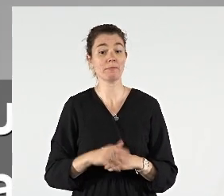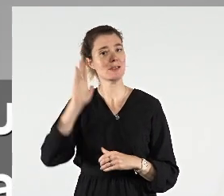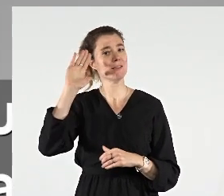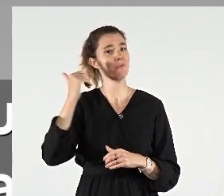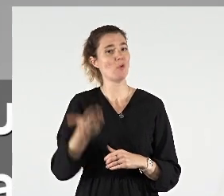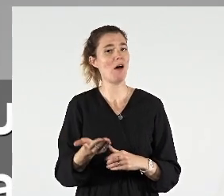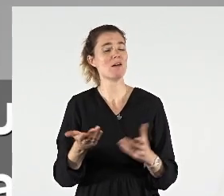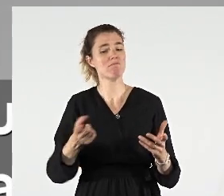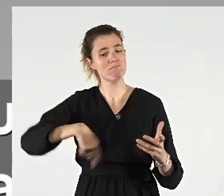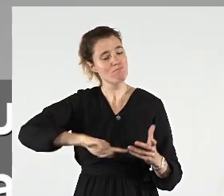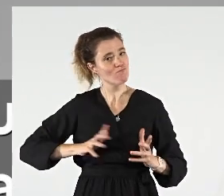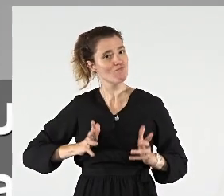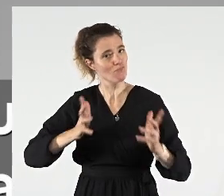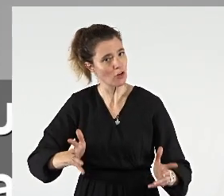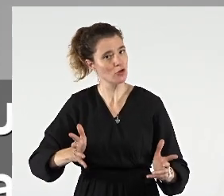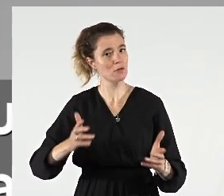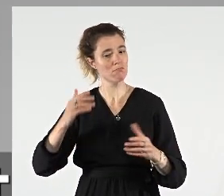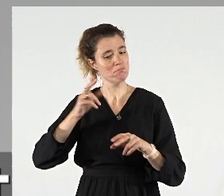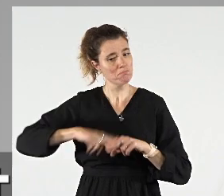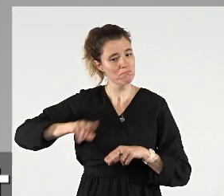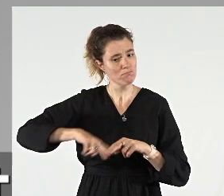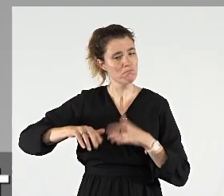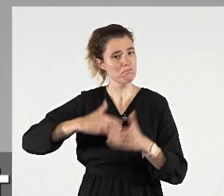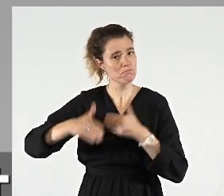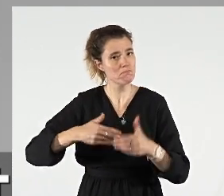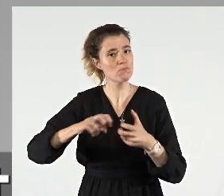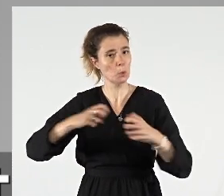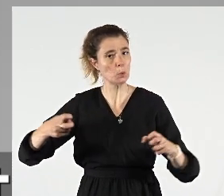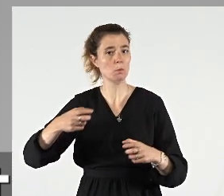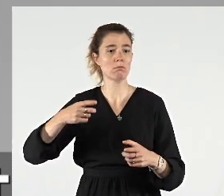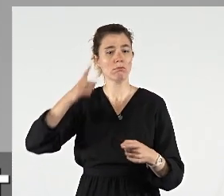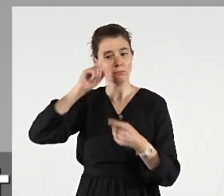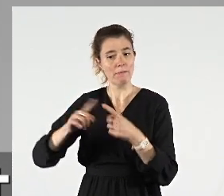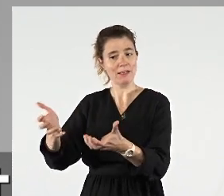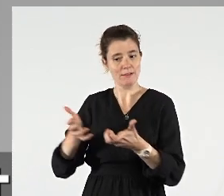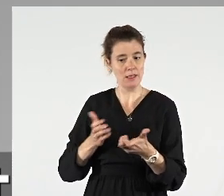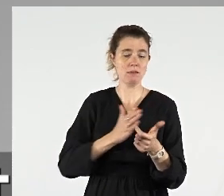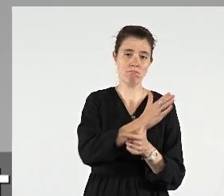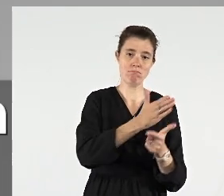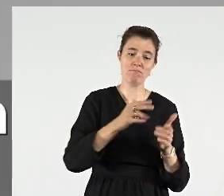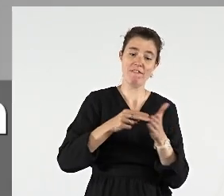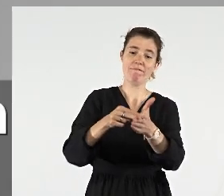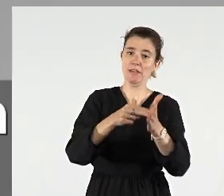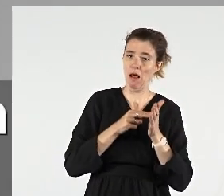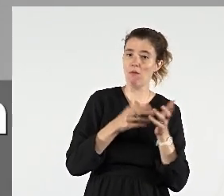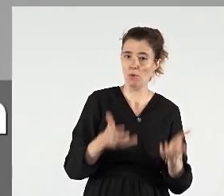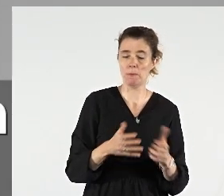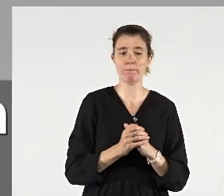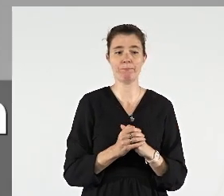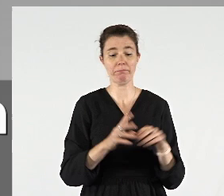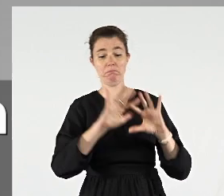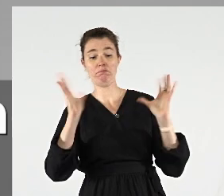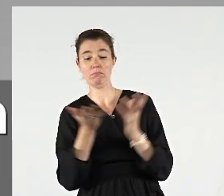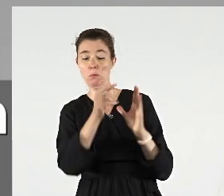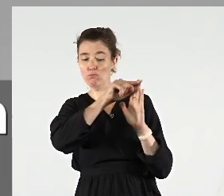nous nous engageons dans ces chantiers structurants, tant sur l'attractivité que sur la fidélisation. C'est un ensemble de mesures de